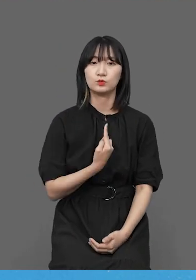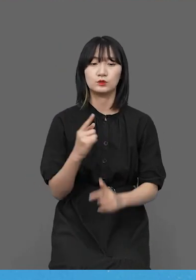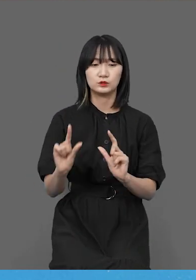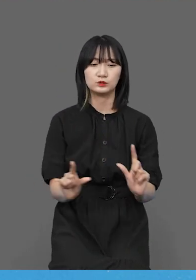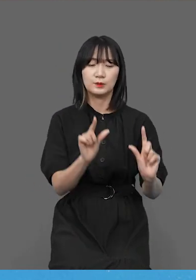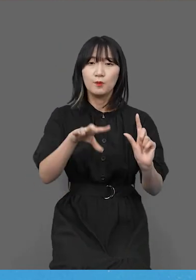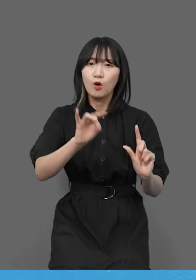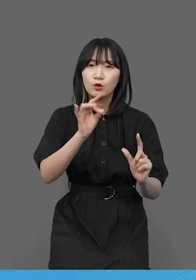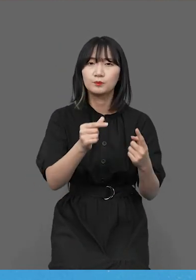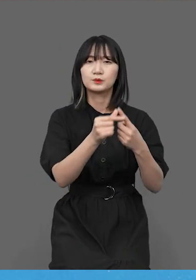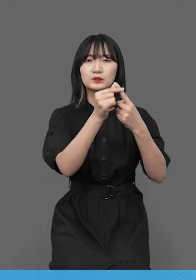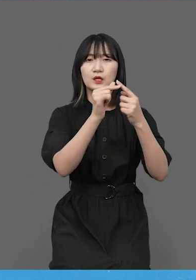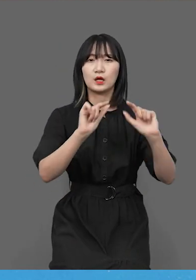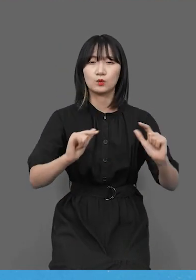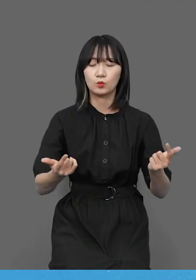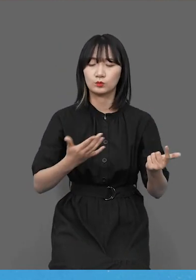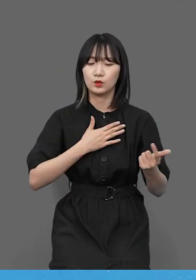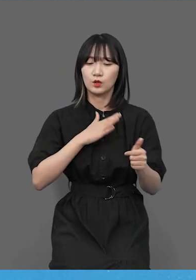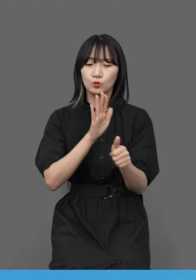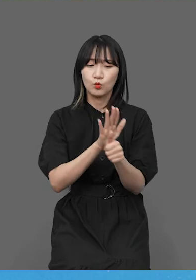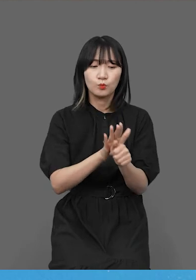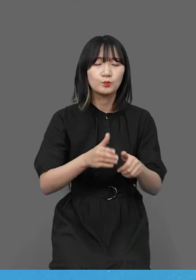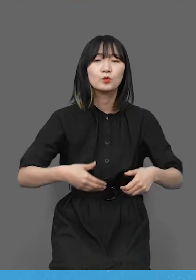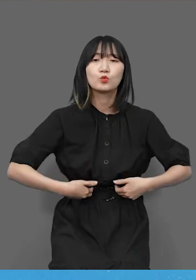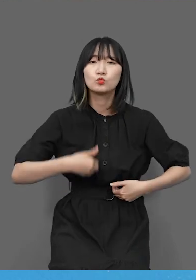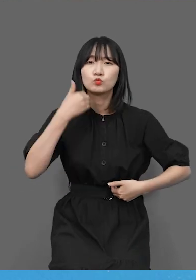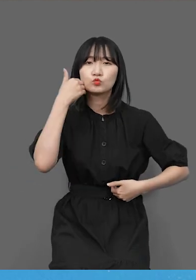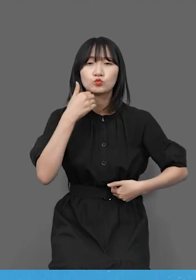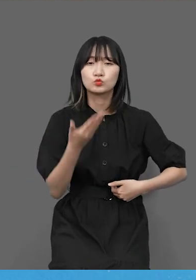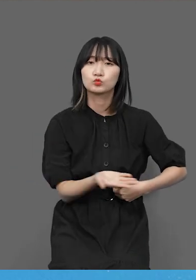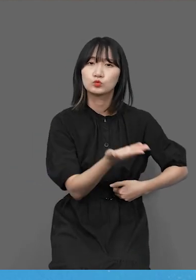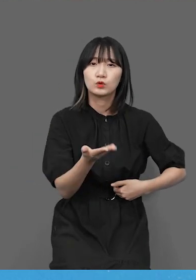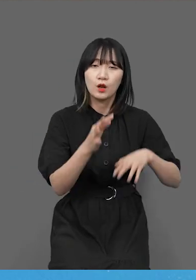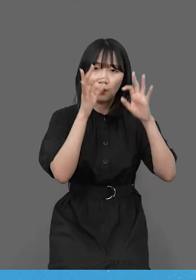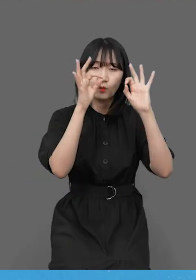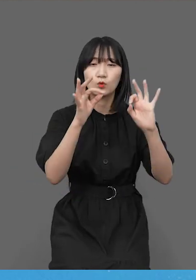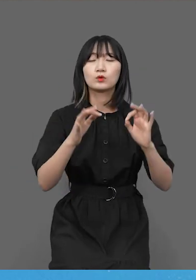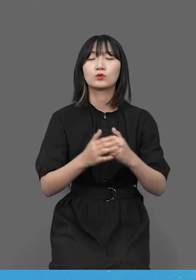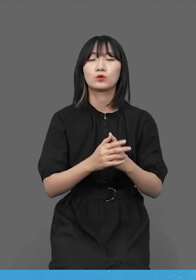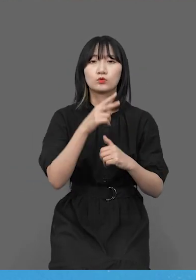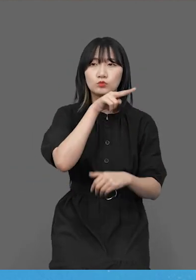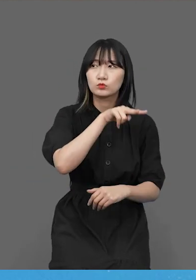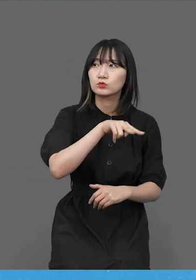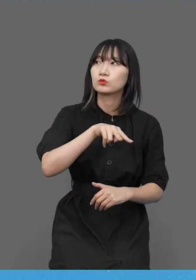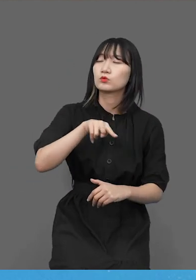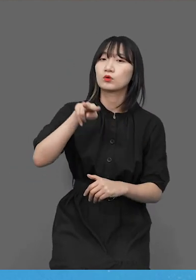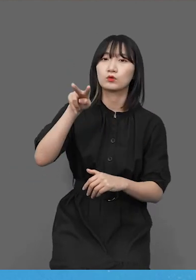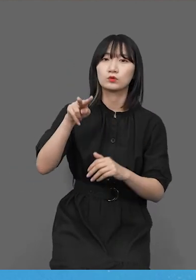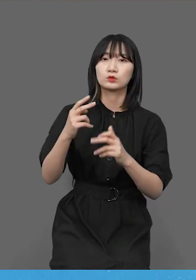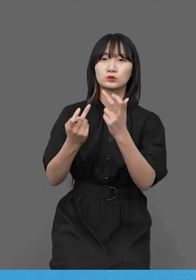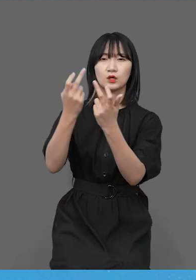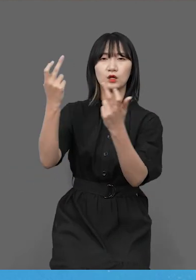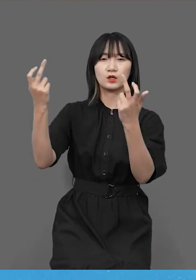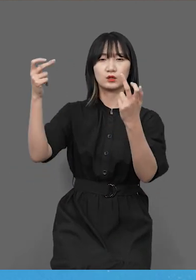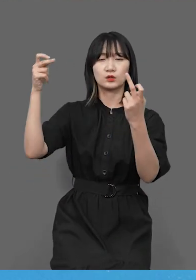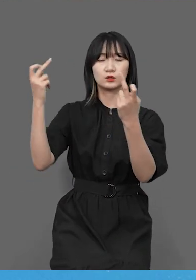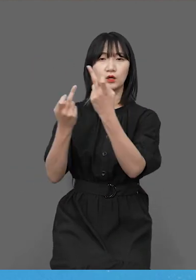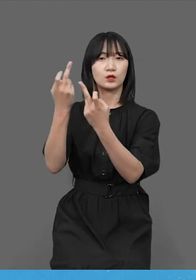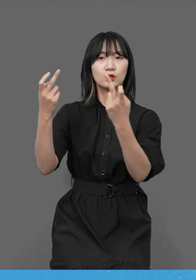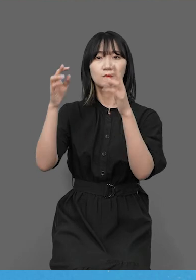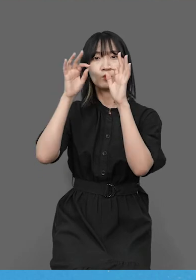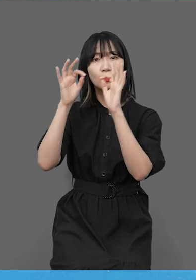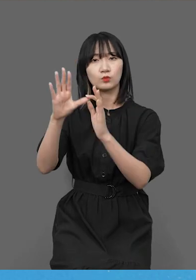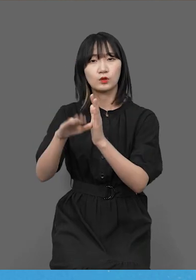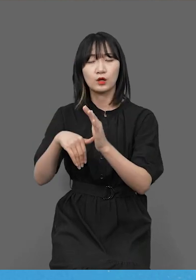먼저 들어오는 게 아니라 내 도움이 필요한 사람을 보게 되고, 눈을 들어서 산지를 볼